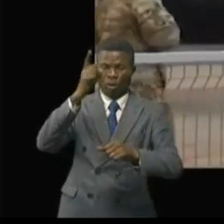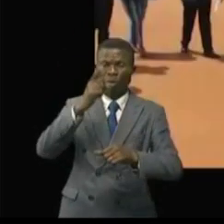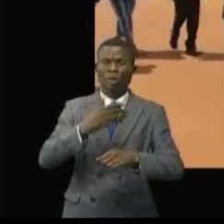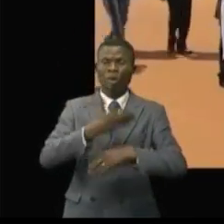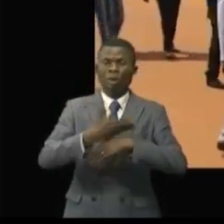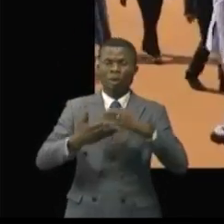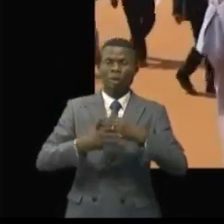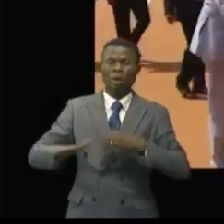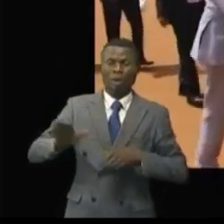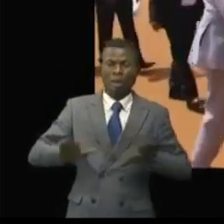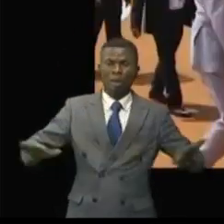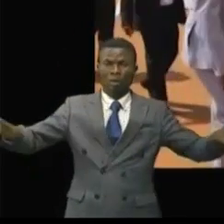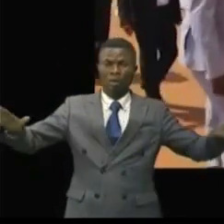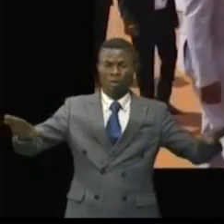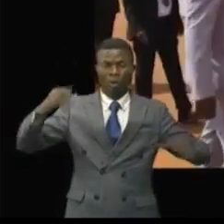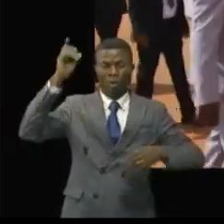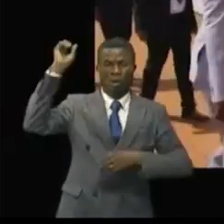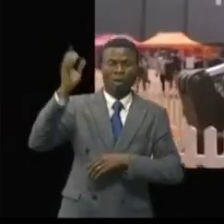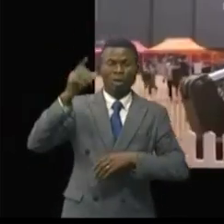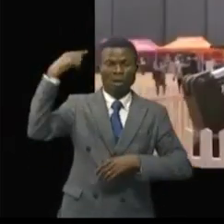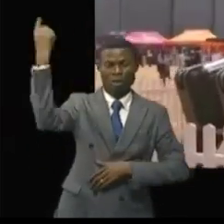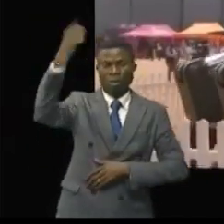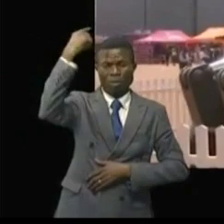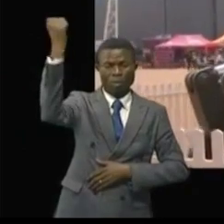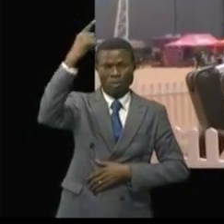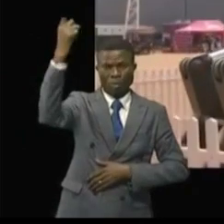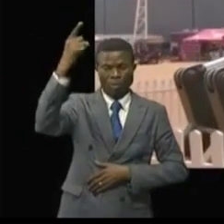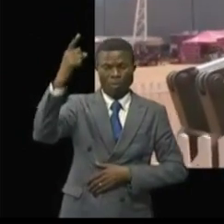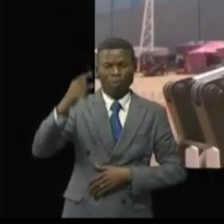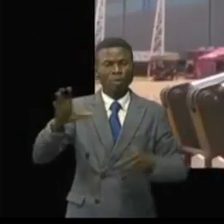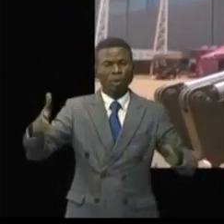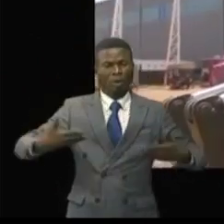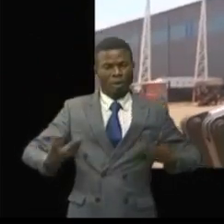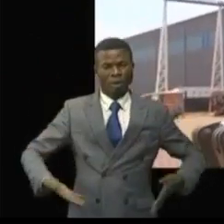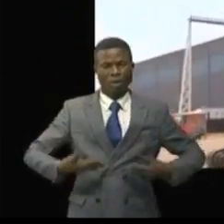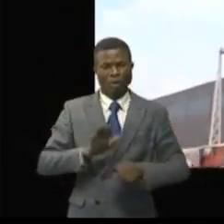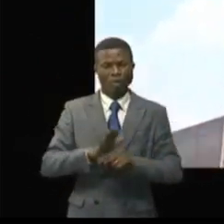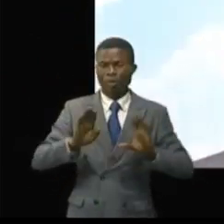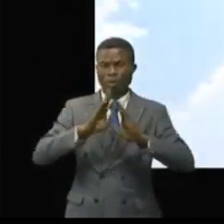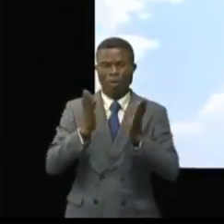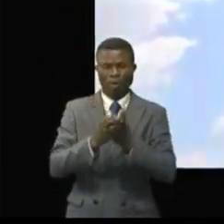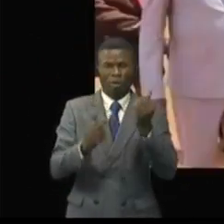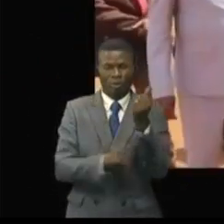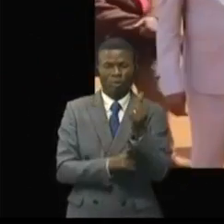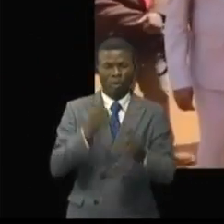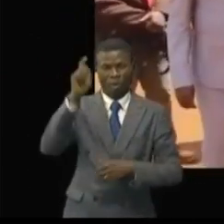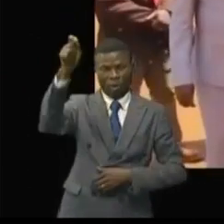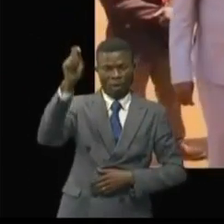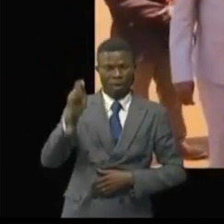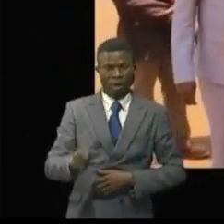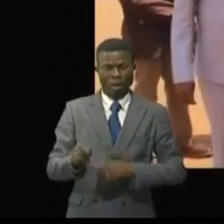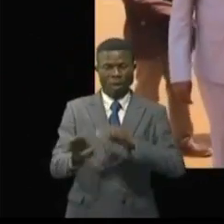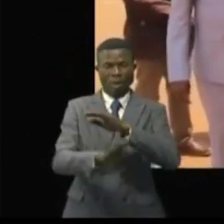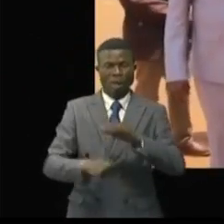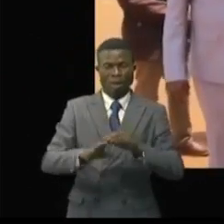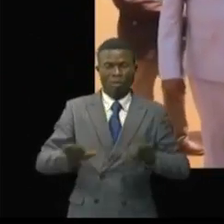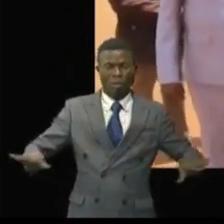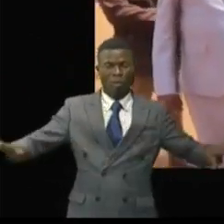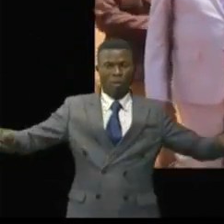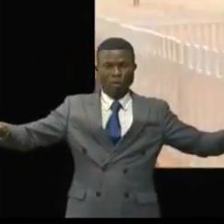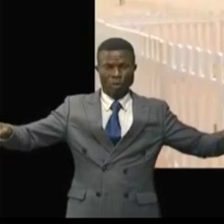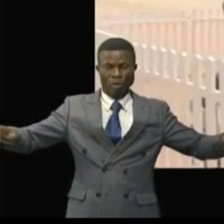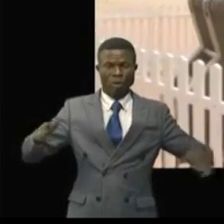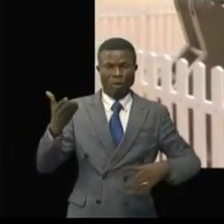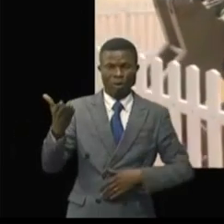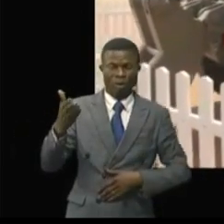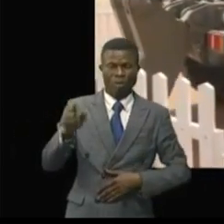sud-africaine. Avions, hélicoptères, drones ont été admirés par les participants à cette foire militaire sur la base aérienne de Waterkloof.